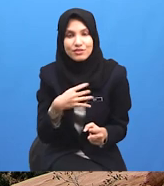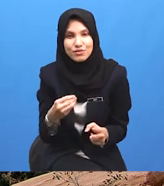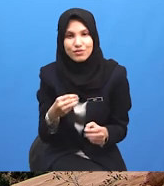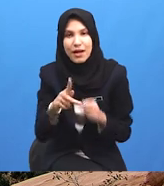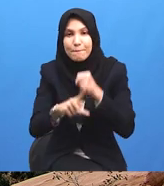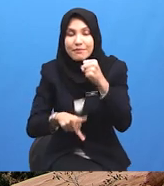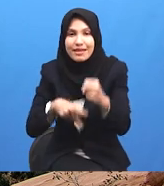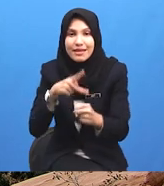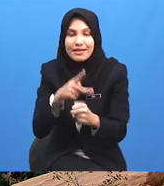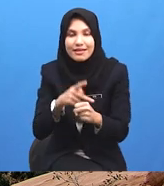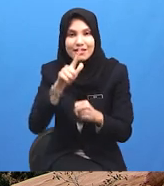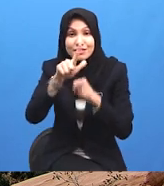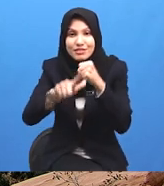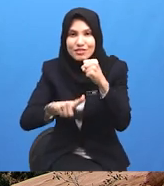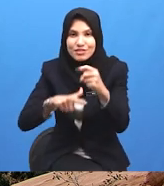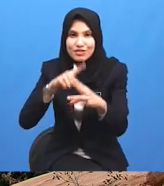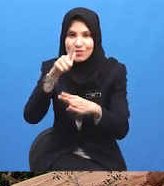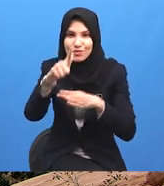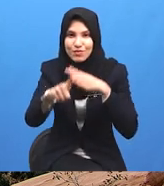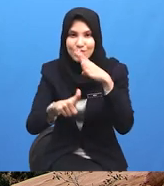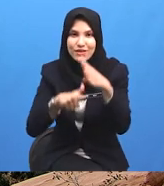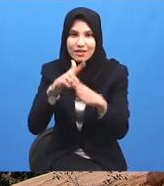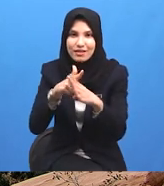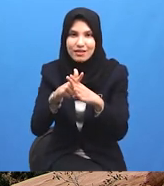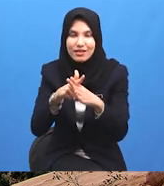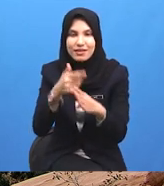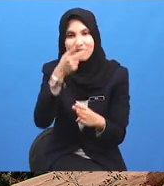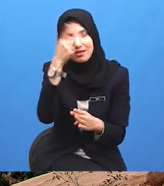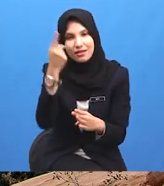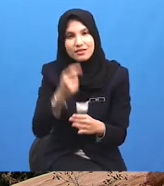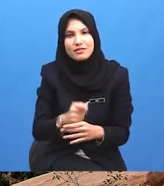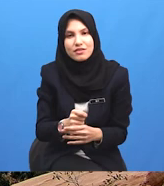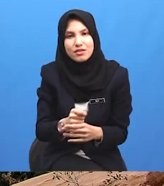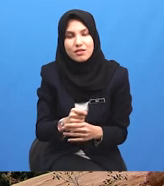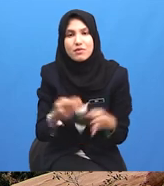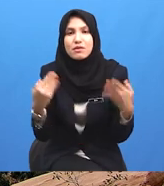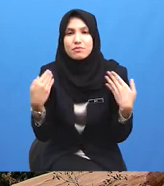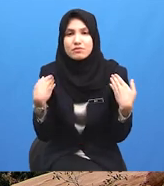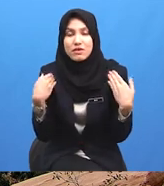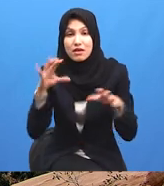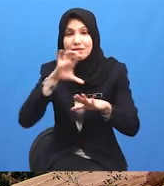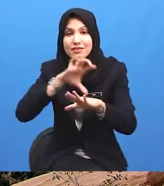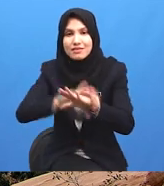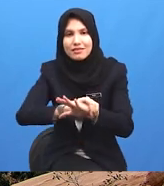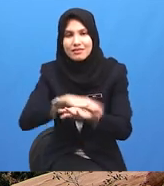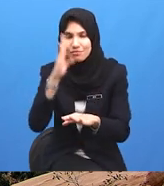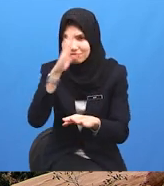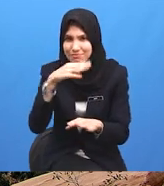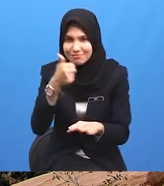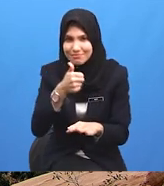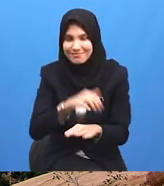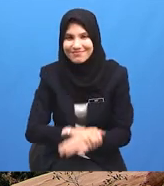Zuhal merupakan planet yang mempunyai gelang. Cantik kan? Selain daripada